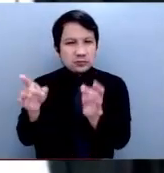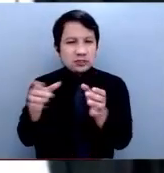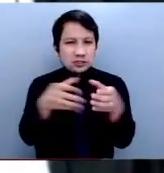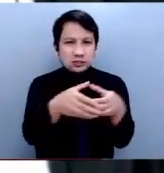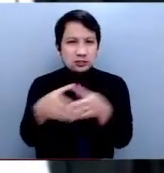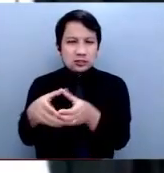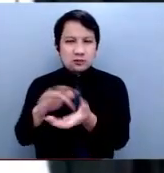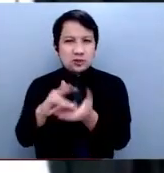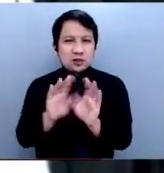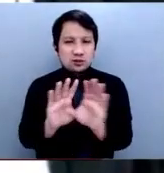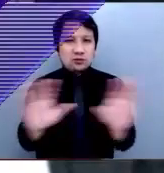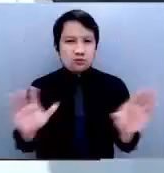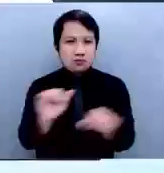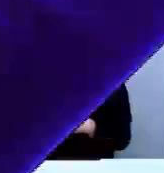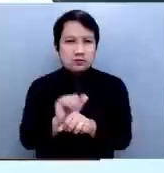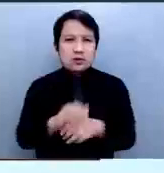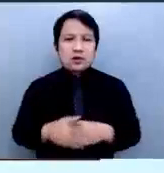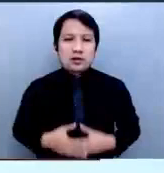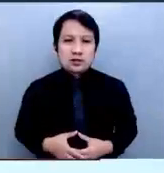worker.